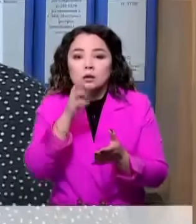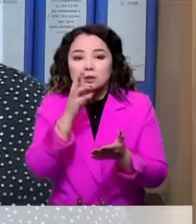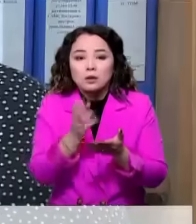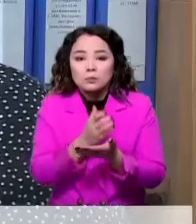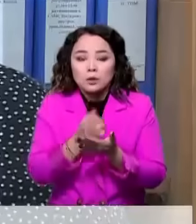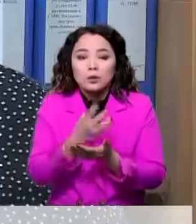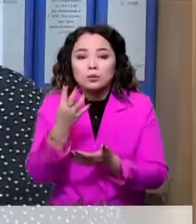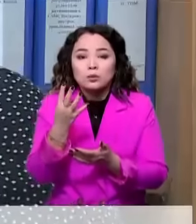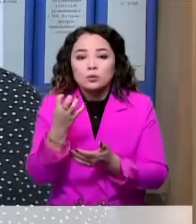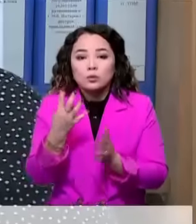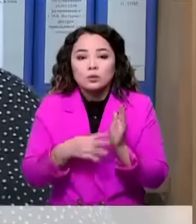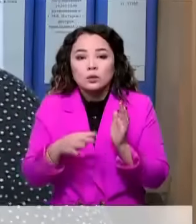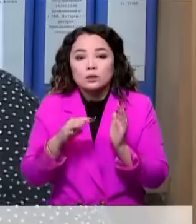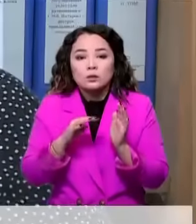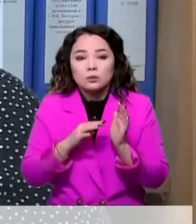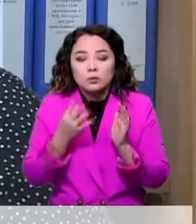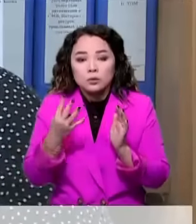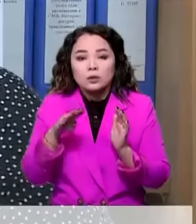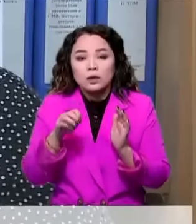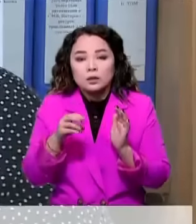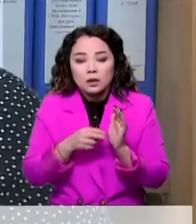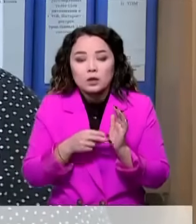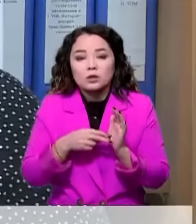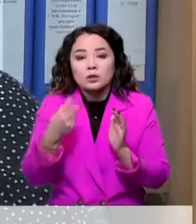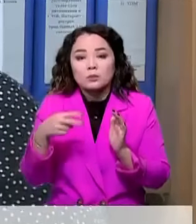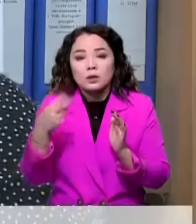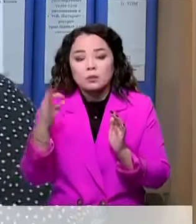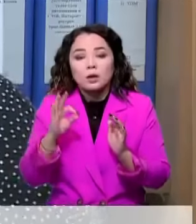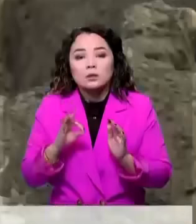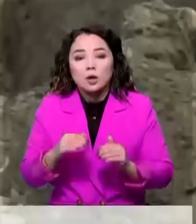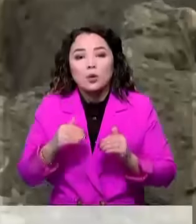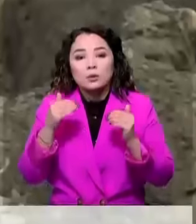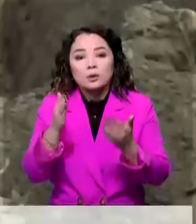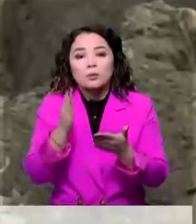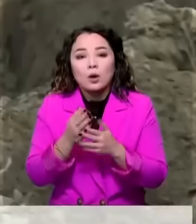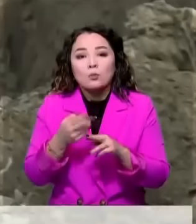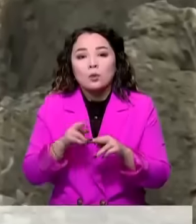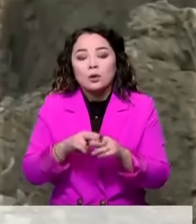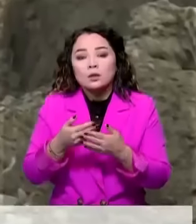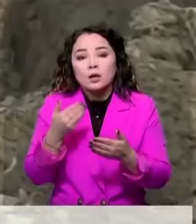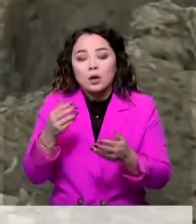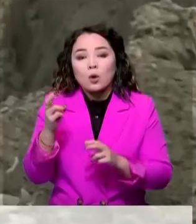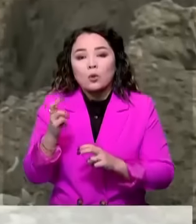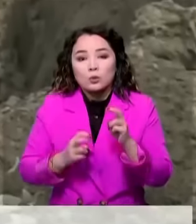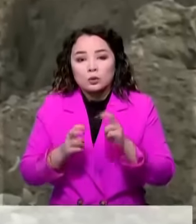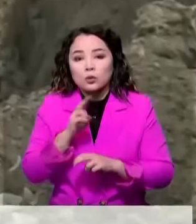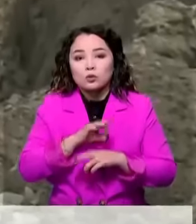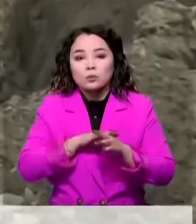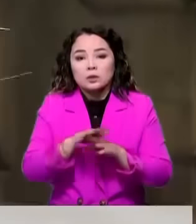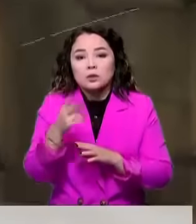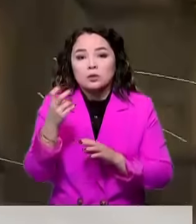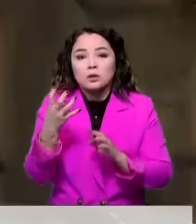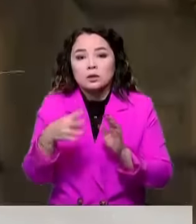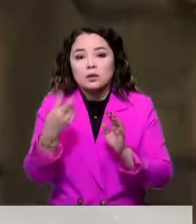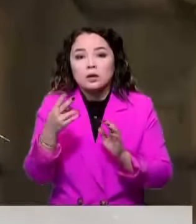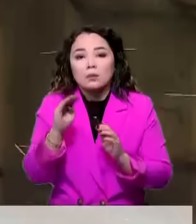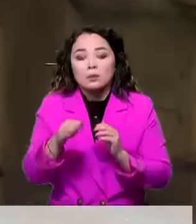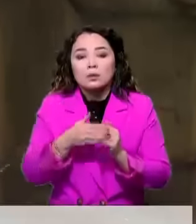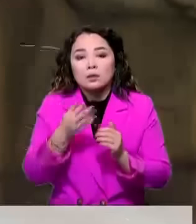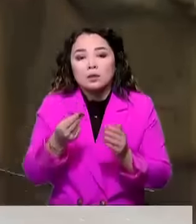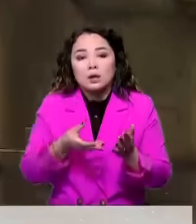жалақысы 494 мың теңгеге, яғни 22%-ке өсті. Бұған дейін өндірісте жұмыс істейтіндер 242 мың